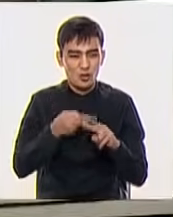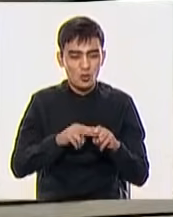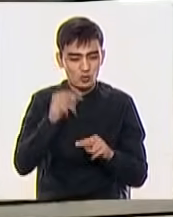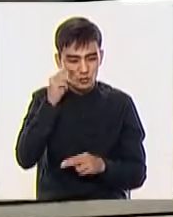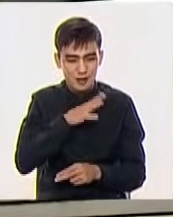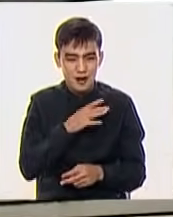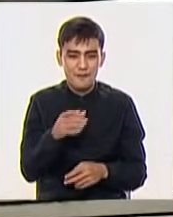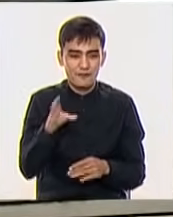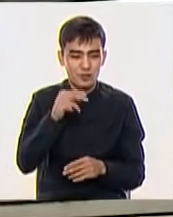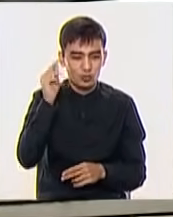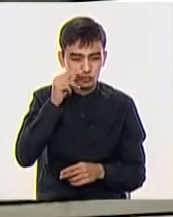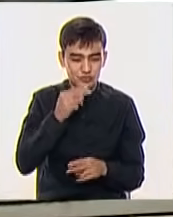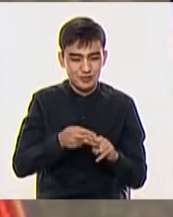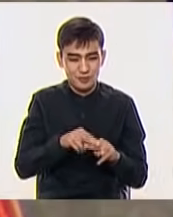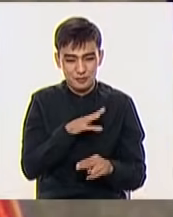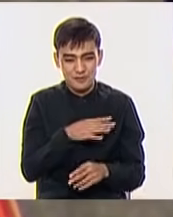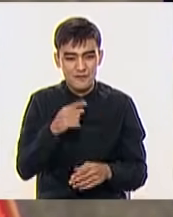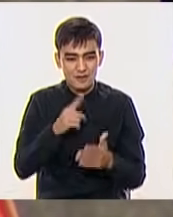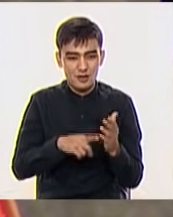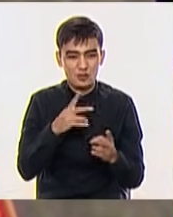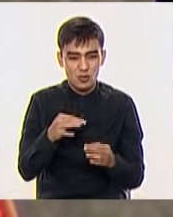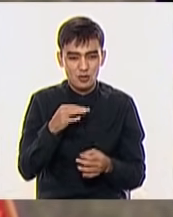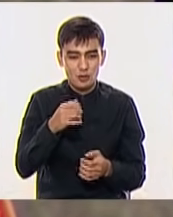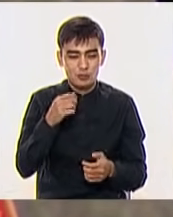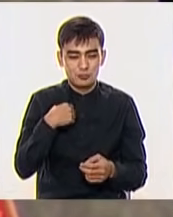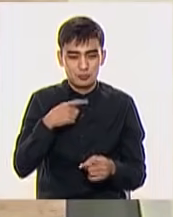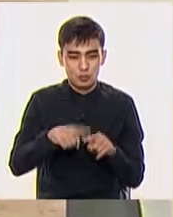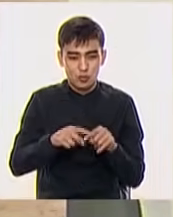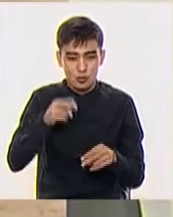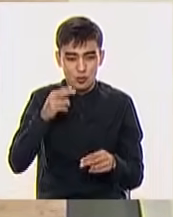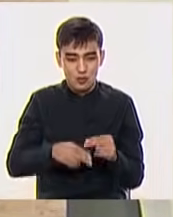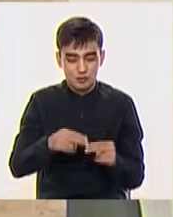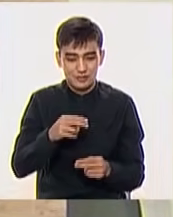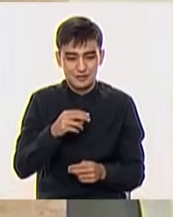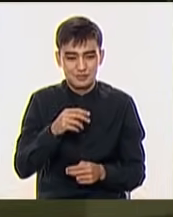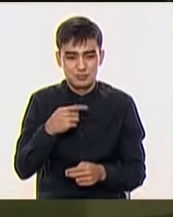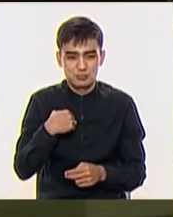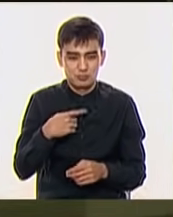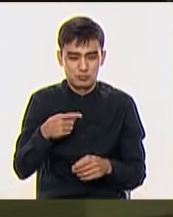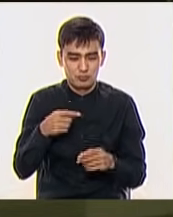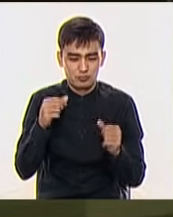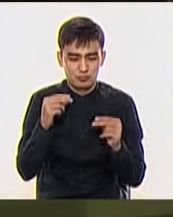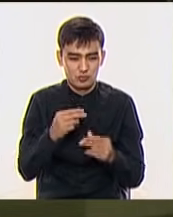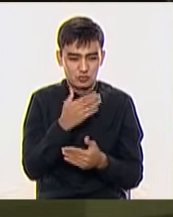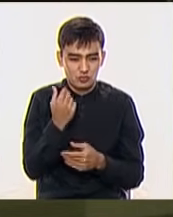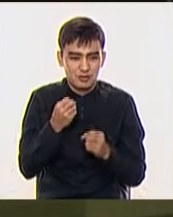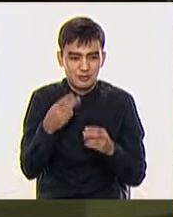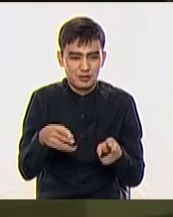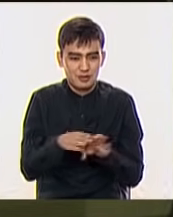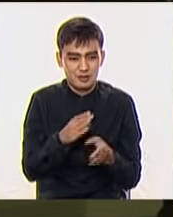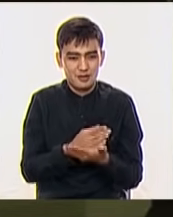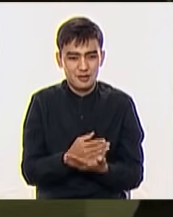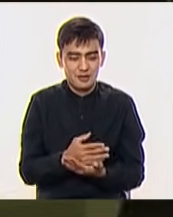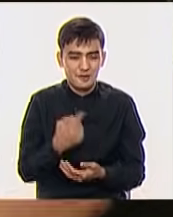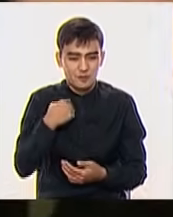Учащиеся уверены, что приостанавливать работу заведения прямо в конце учебного года несправедливо. Ну, раз закрывают, значит, есть